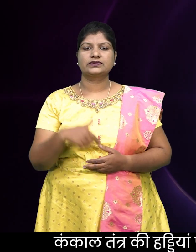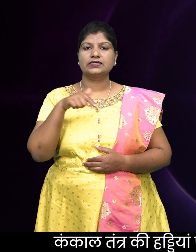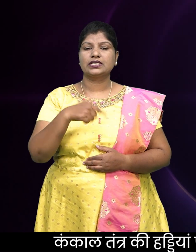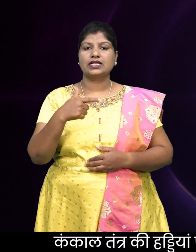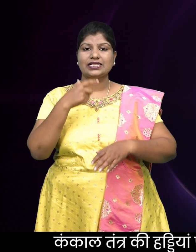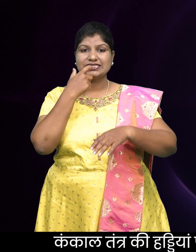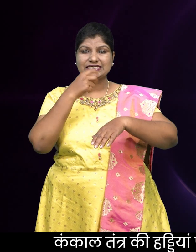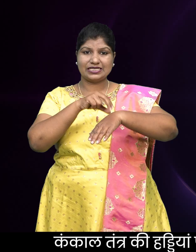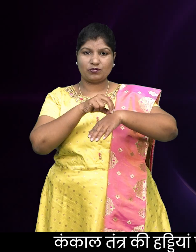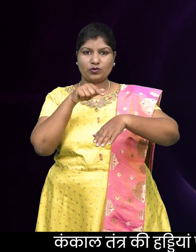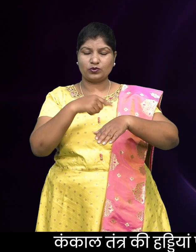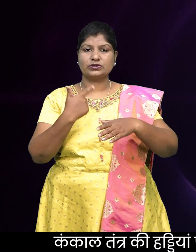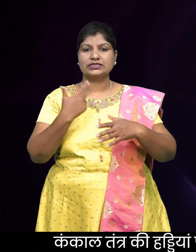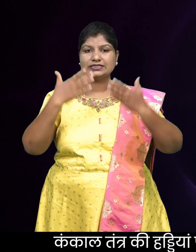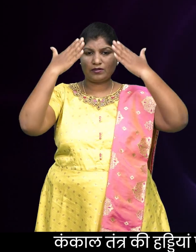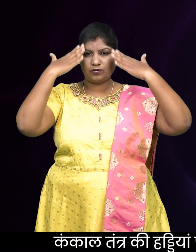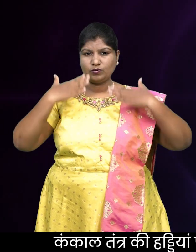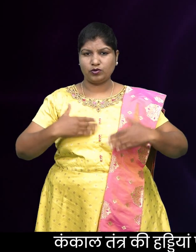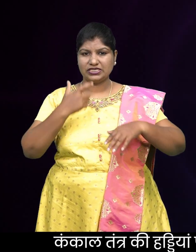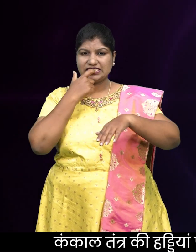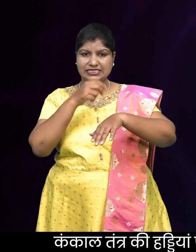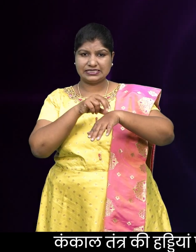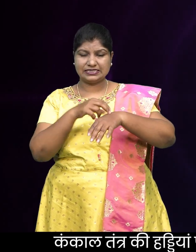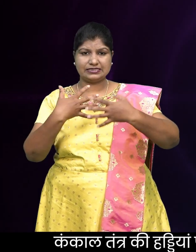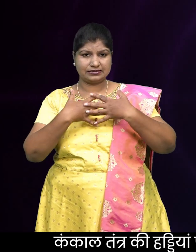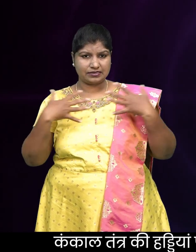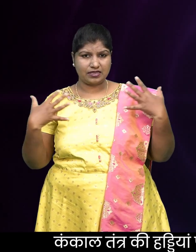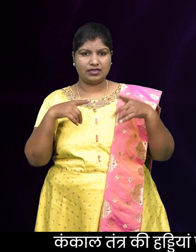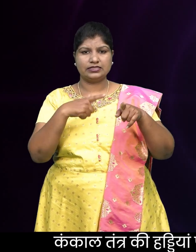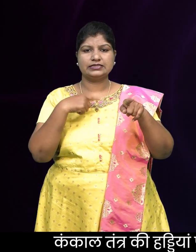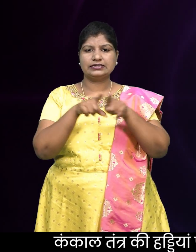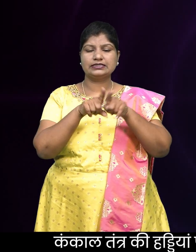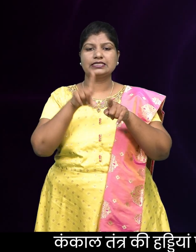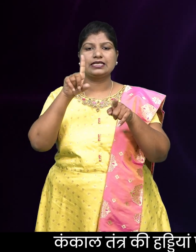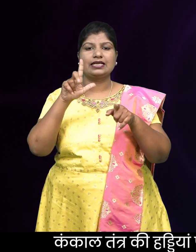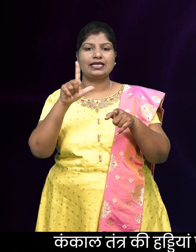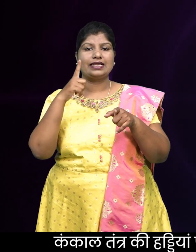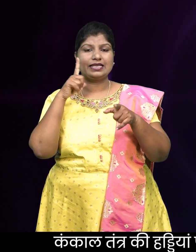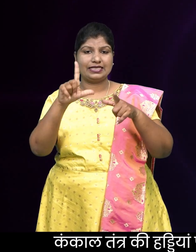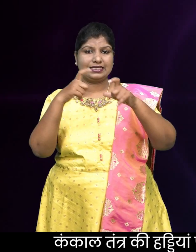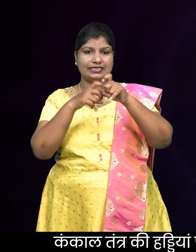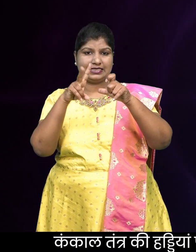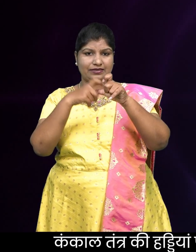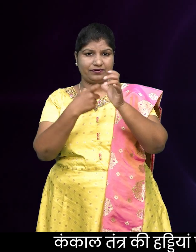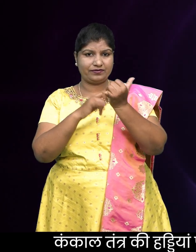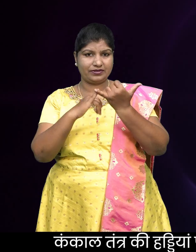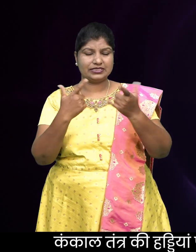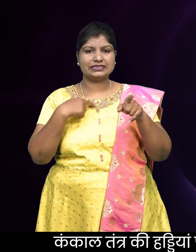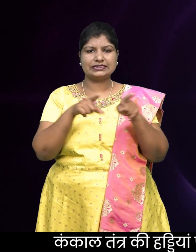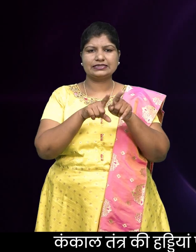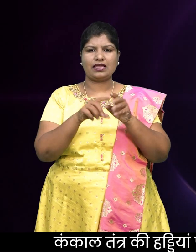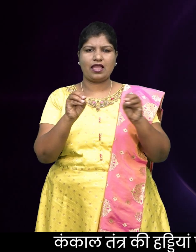5. कंकाल तंत्र की हड्डियां पेशीय क्रिया के लिए लीवर के रूप में कार्य करती है।